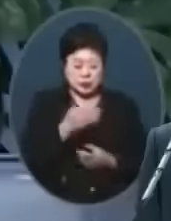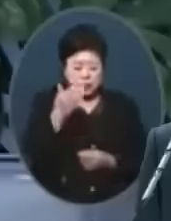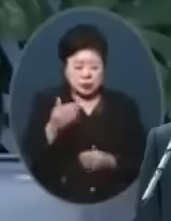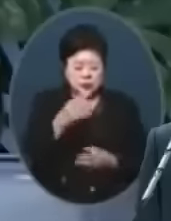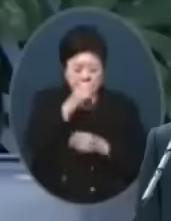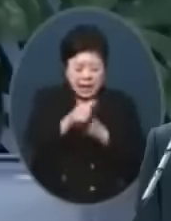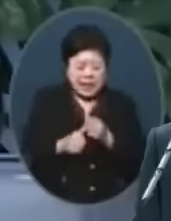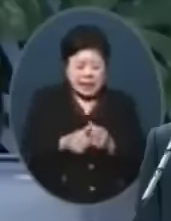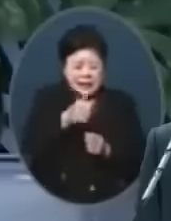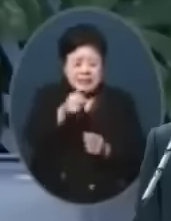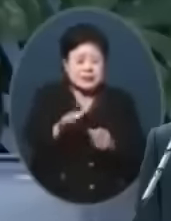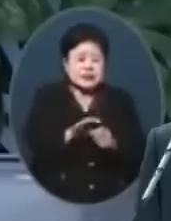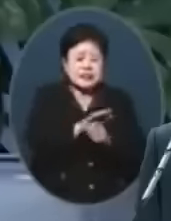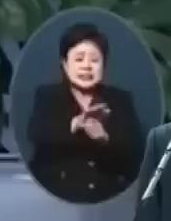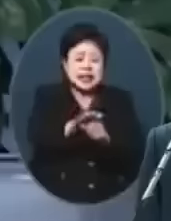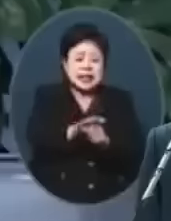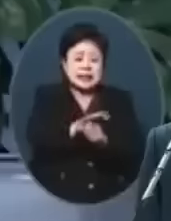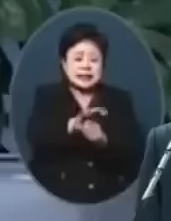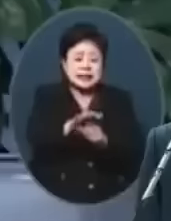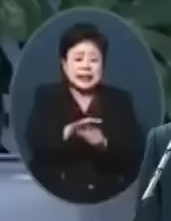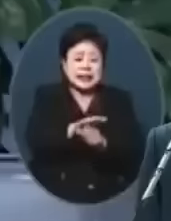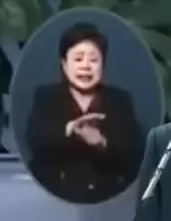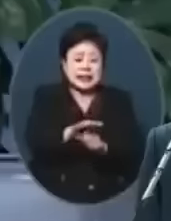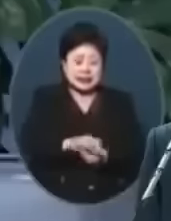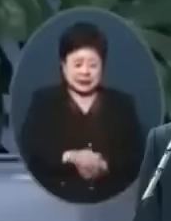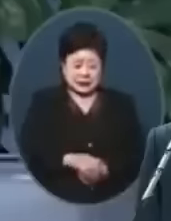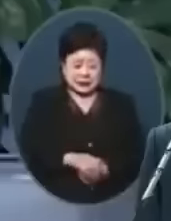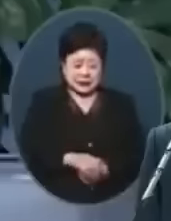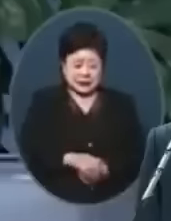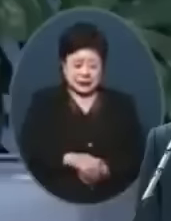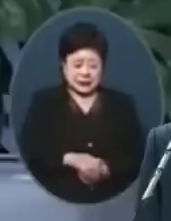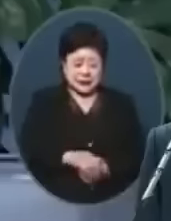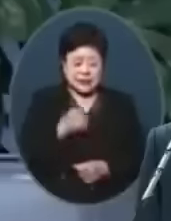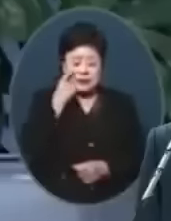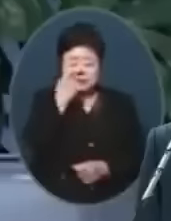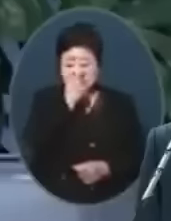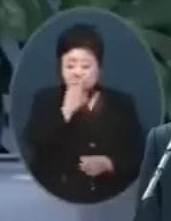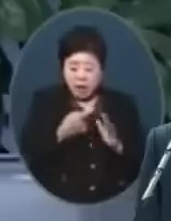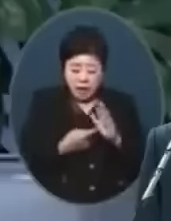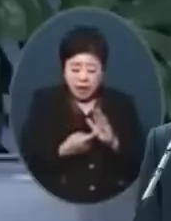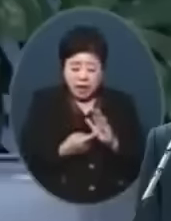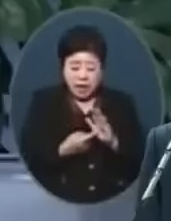여러분이 하나님을 사랑한 증거가